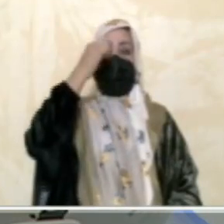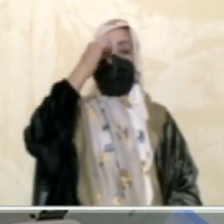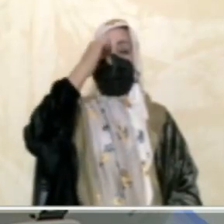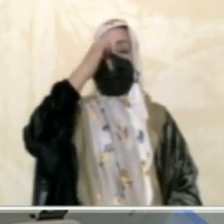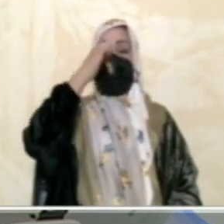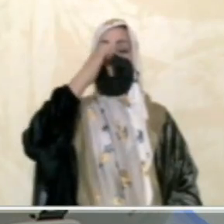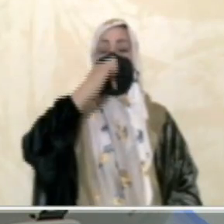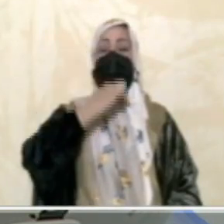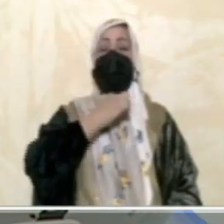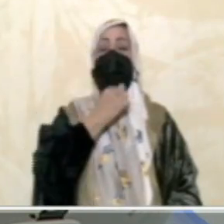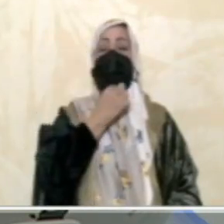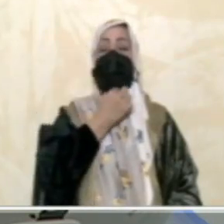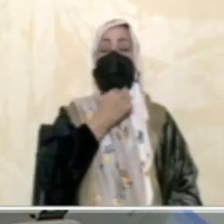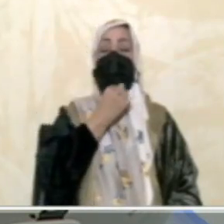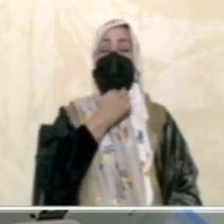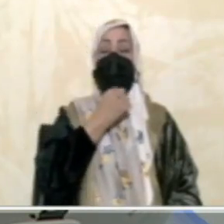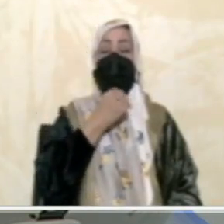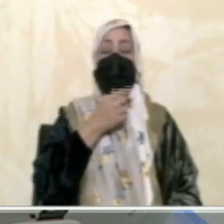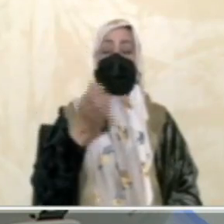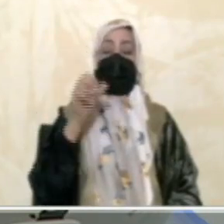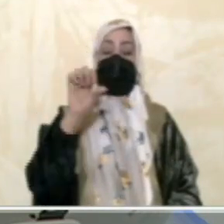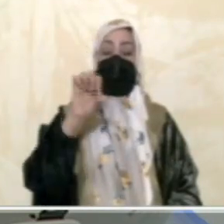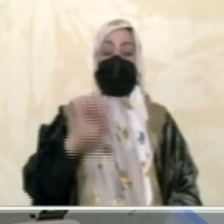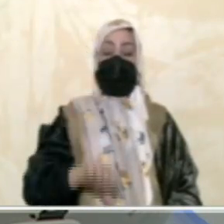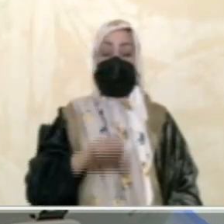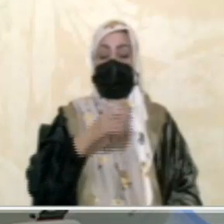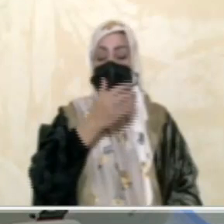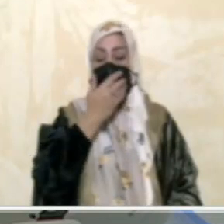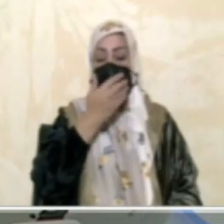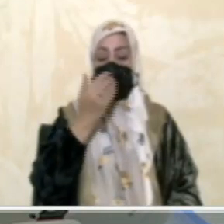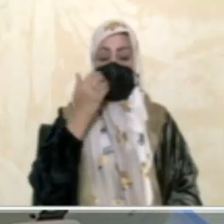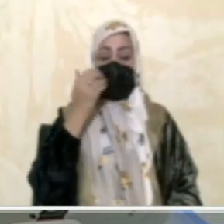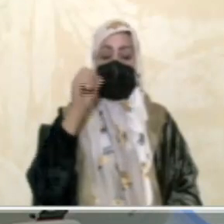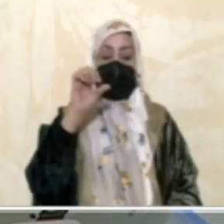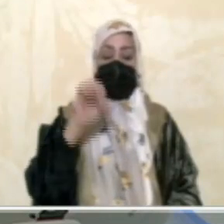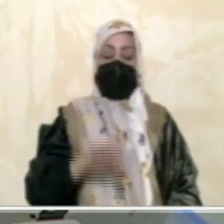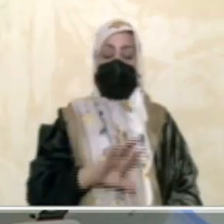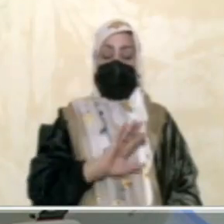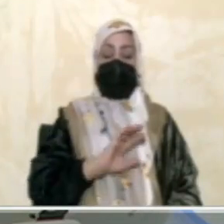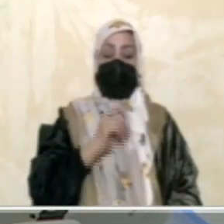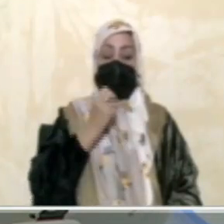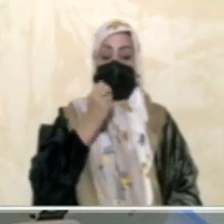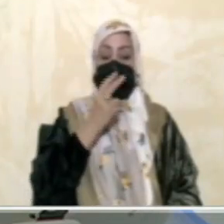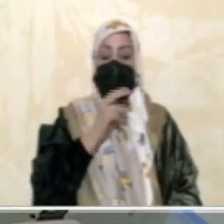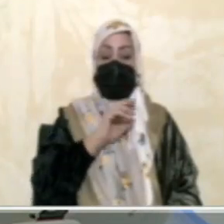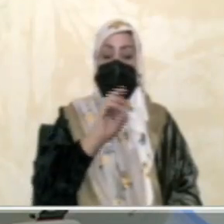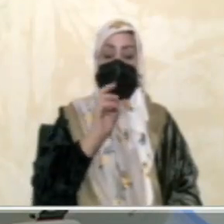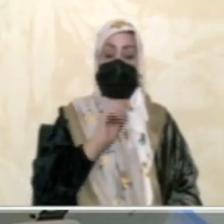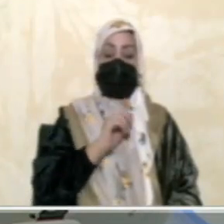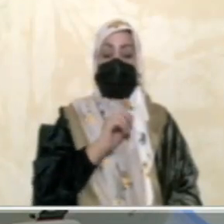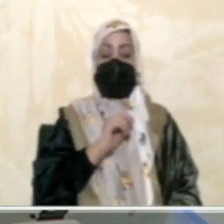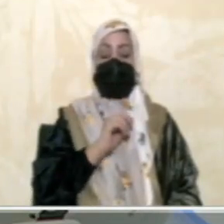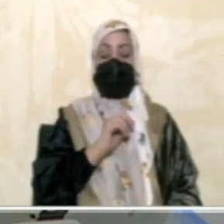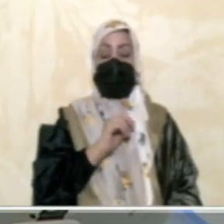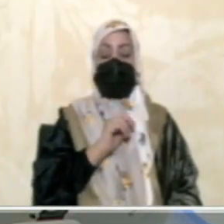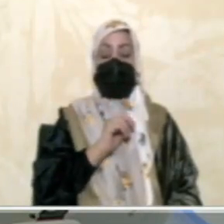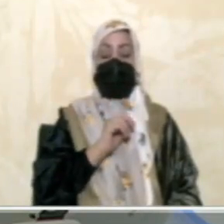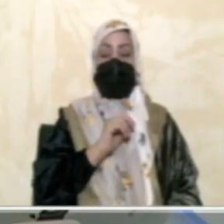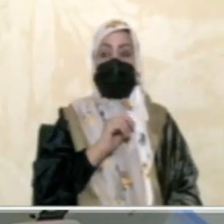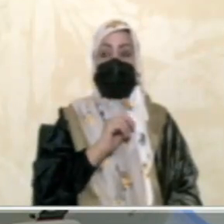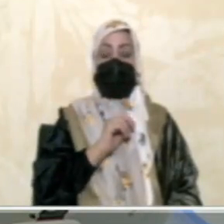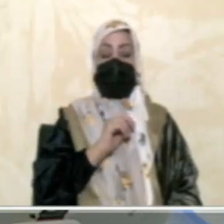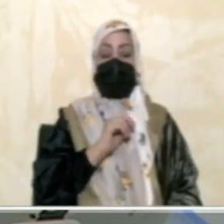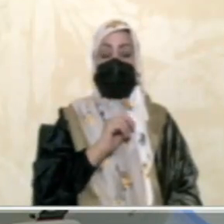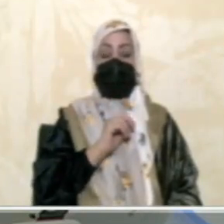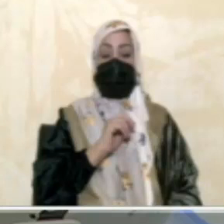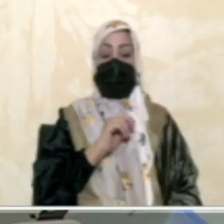مفطره هذا ما به الفتوى وهو مذهبنا نعم ولكن هنا امر